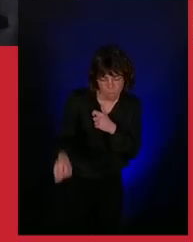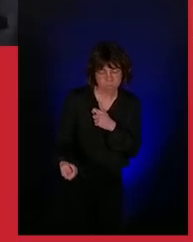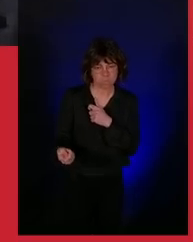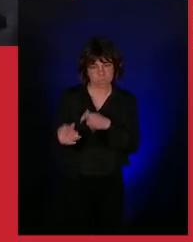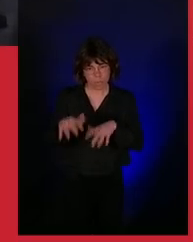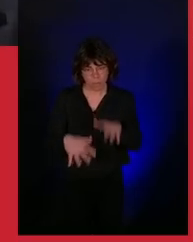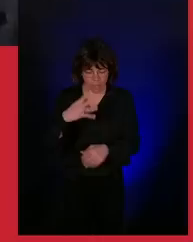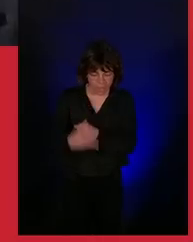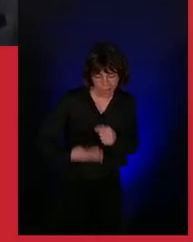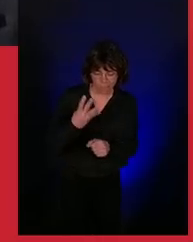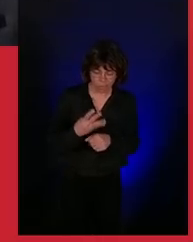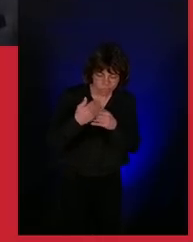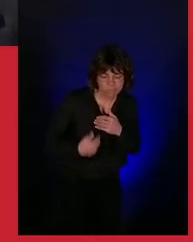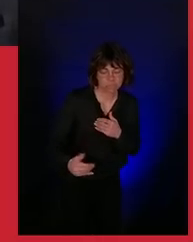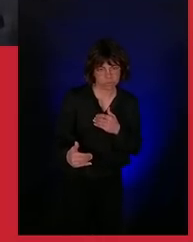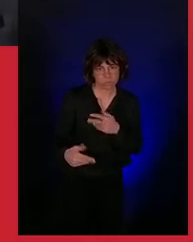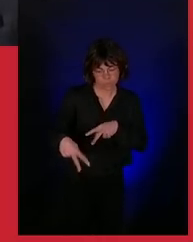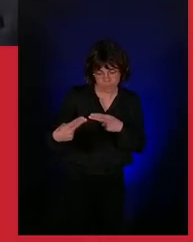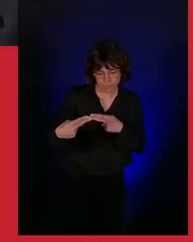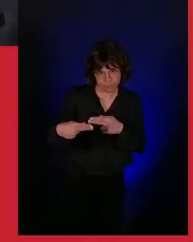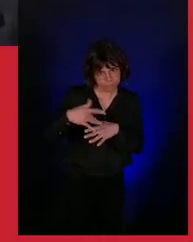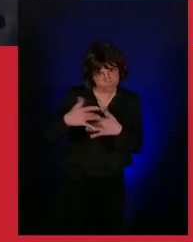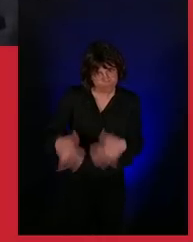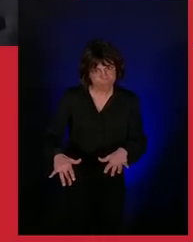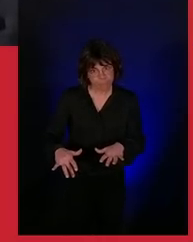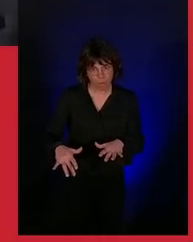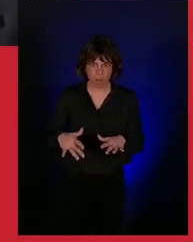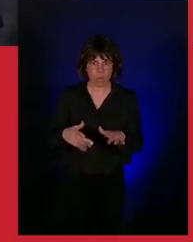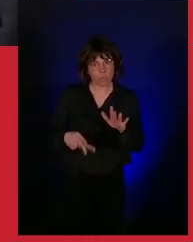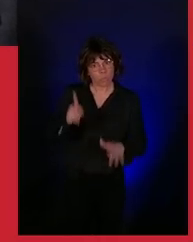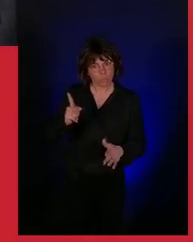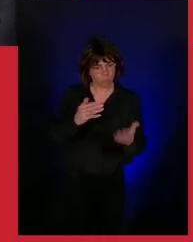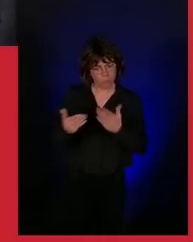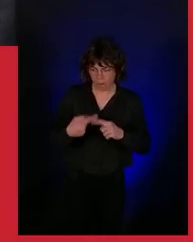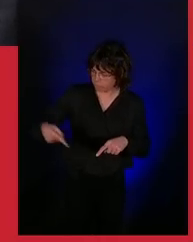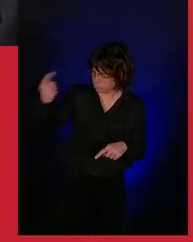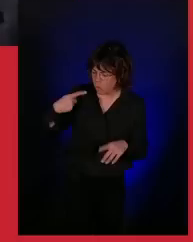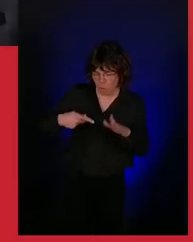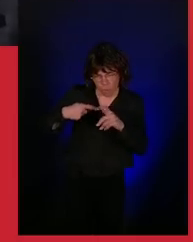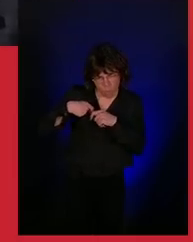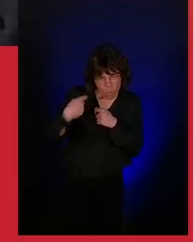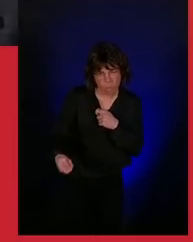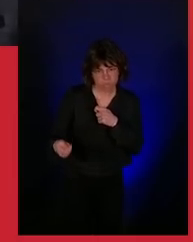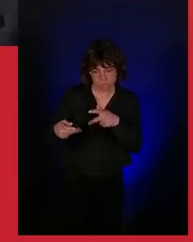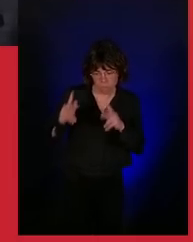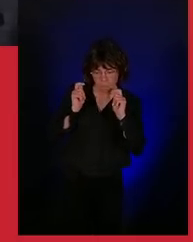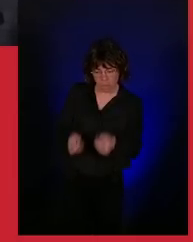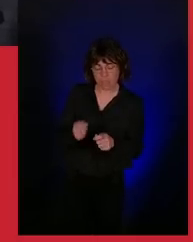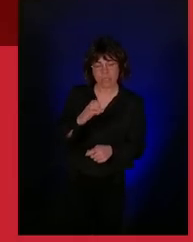près de 4 années, ce qui constitue un des plus longs mandats pour une direction nationale de la CGT, si ce n'est le plus